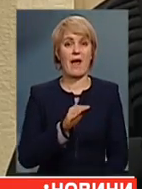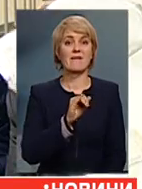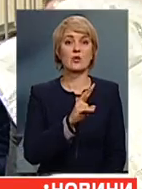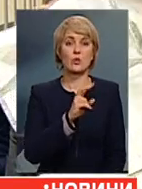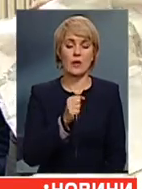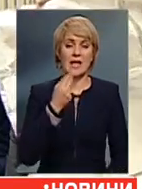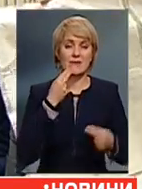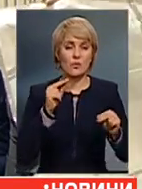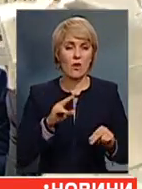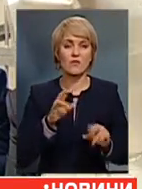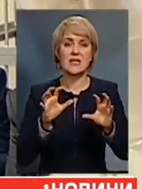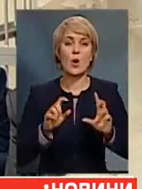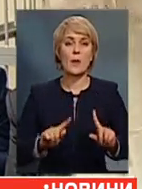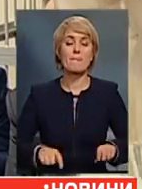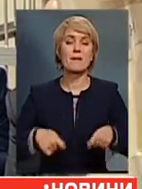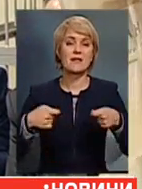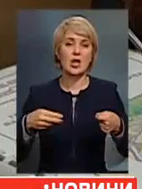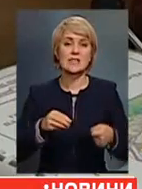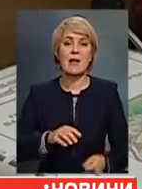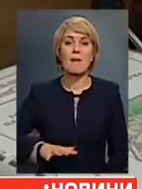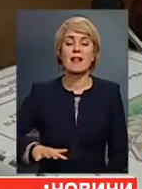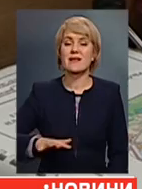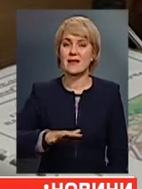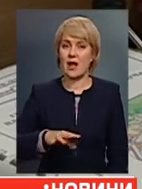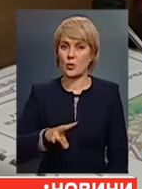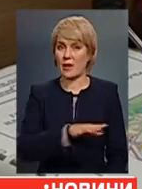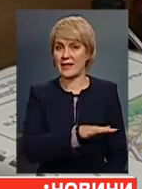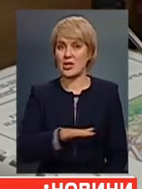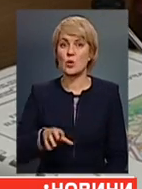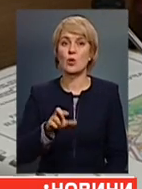незаконній передачі земельних ділянок на території Бучі. Йому загрожує до